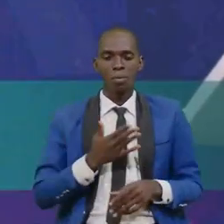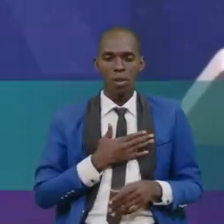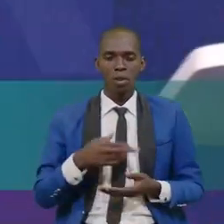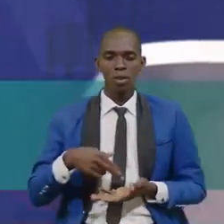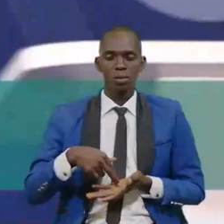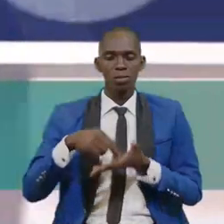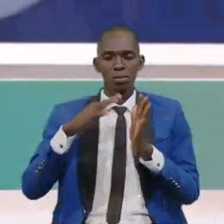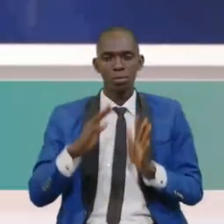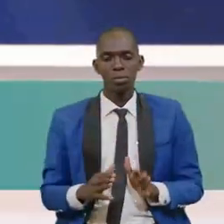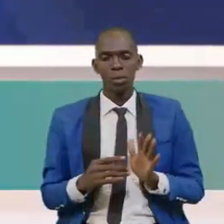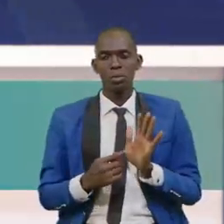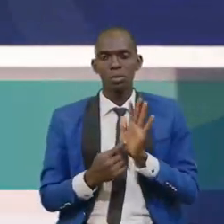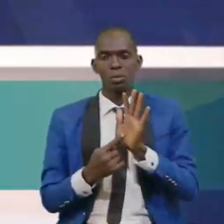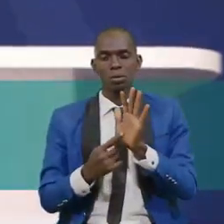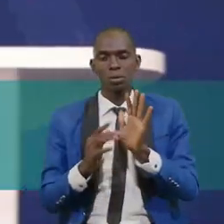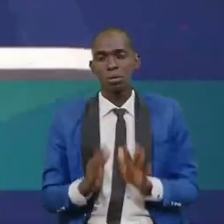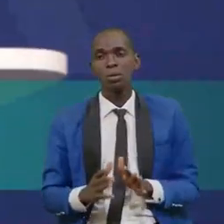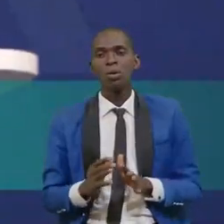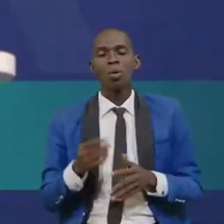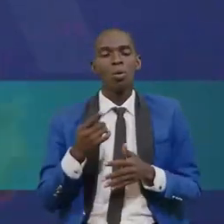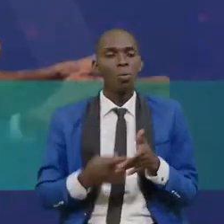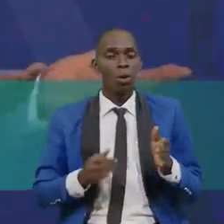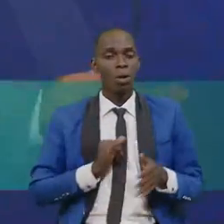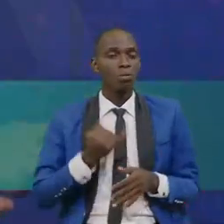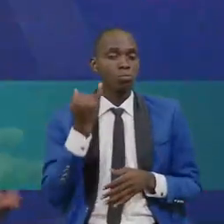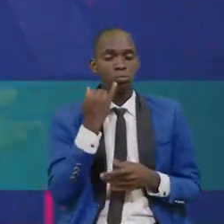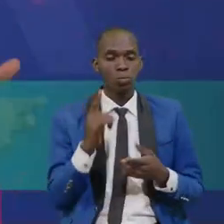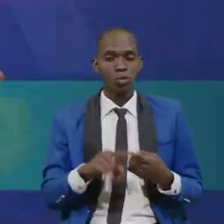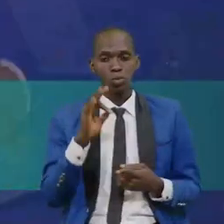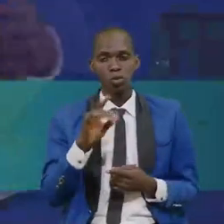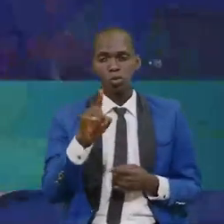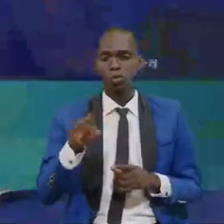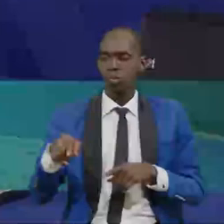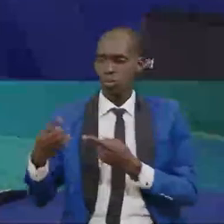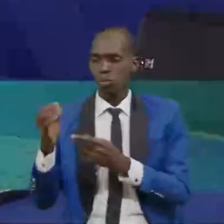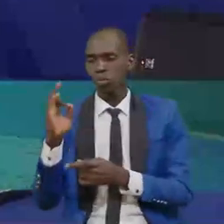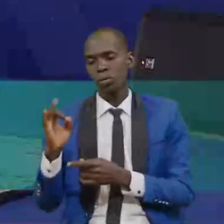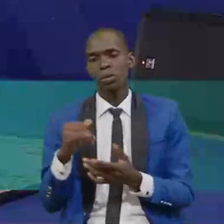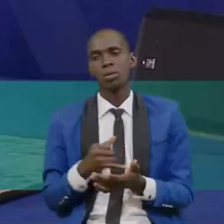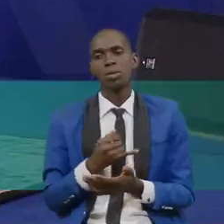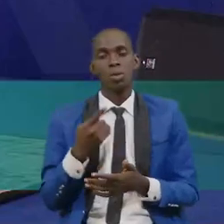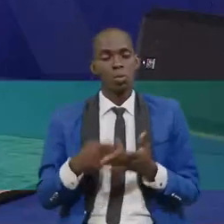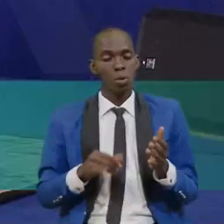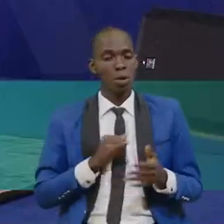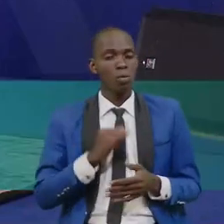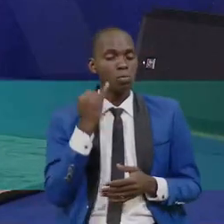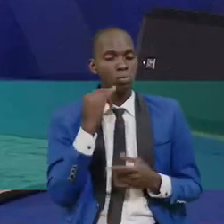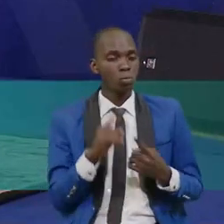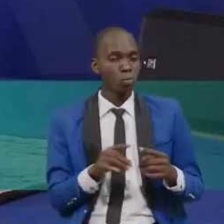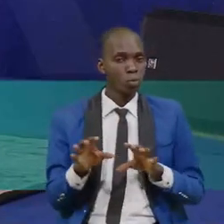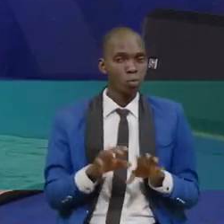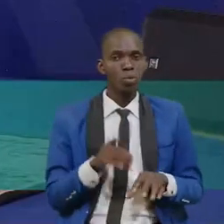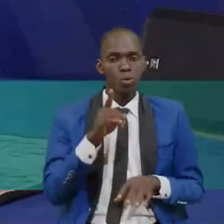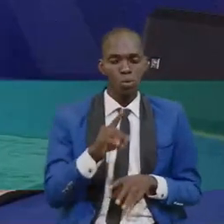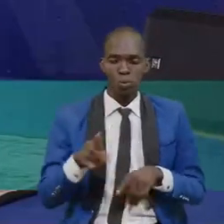ambassadeurs. Et ce que je devrais prêcher, allez prêcher cela. Ce que je devrais faire, allez et faites-le. Ce que